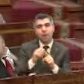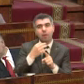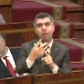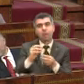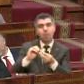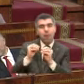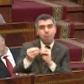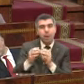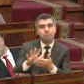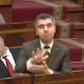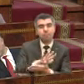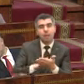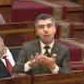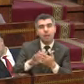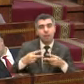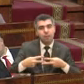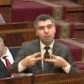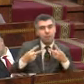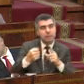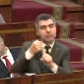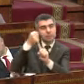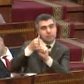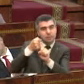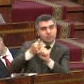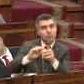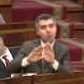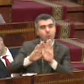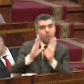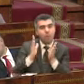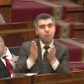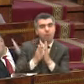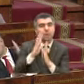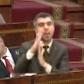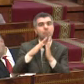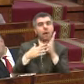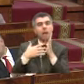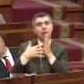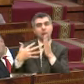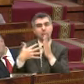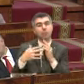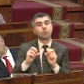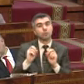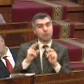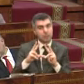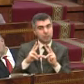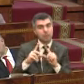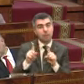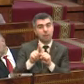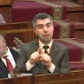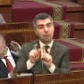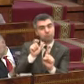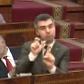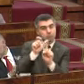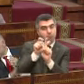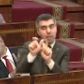المشاكل تتبان، ديروا واحد المجهود وتخرجوا هذه البرامج، لان خاص واحد الحكمه محليه، لان هذوك